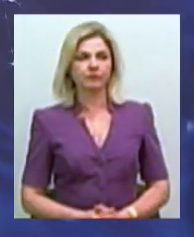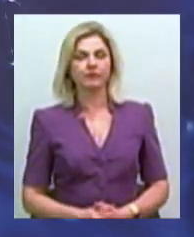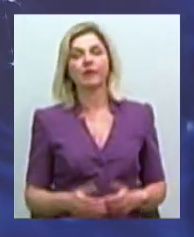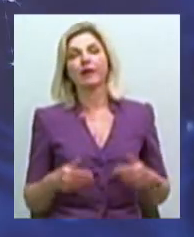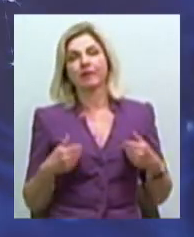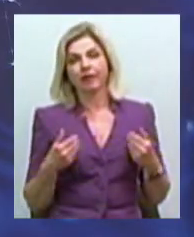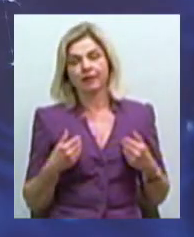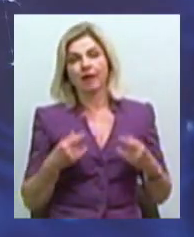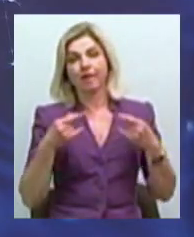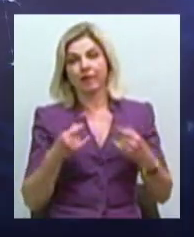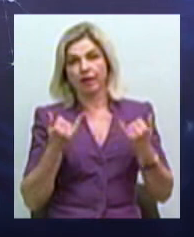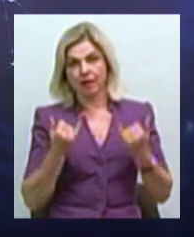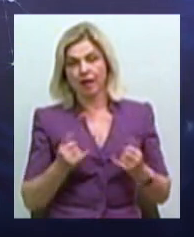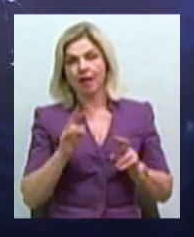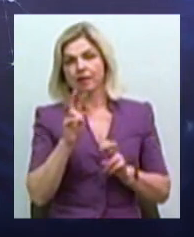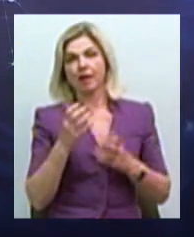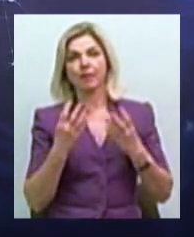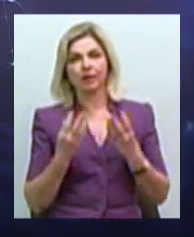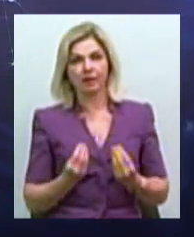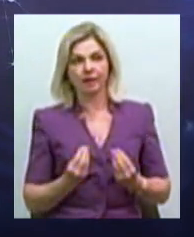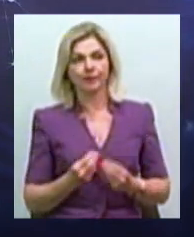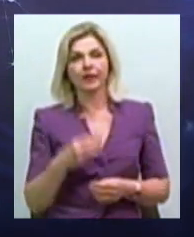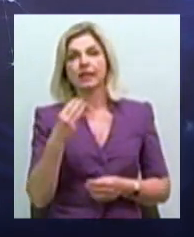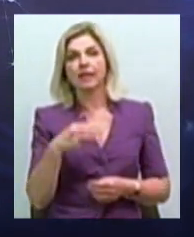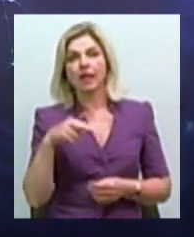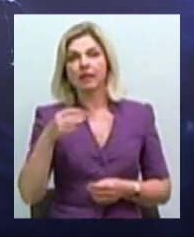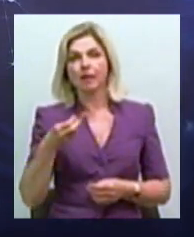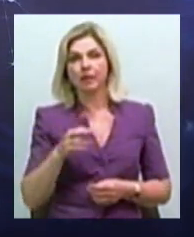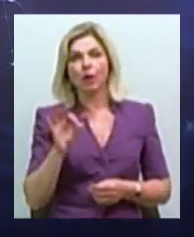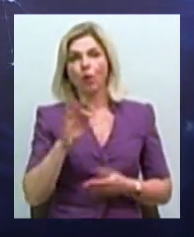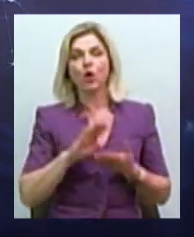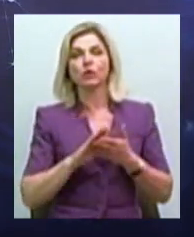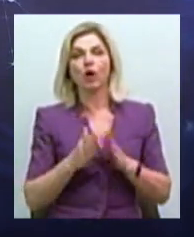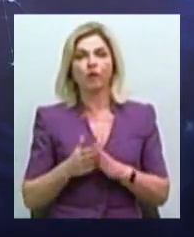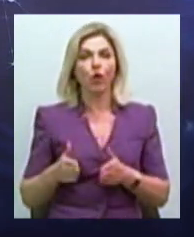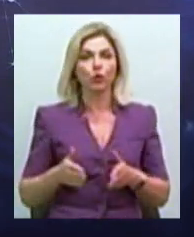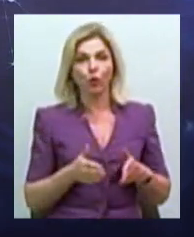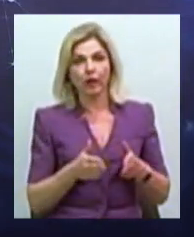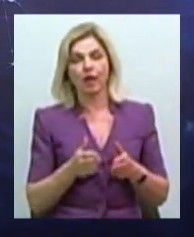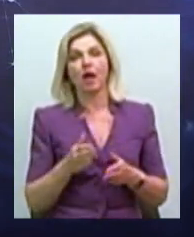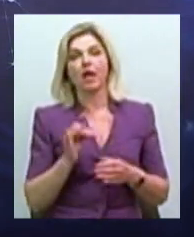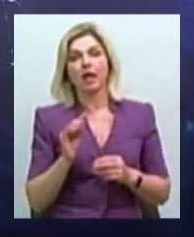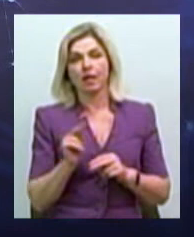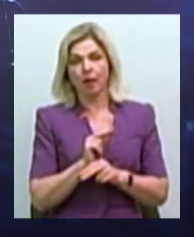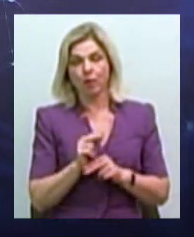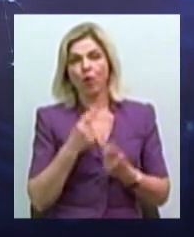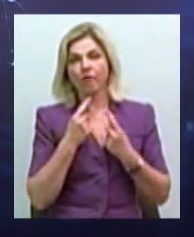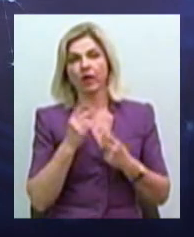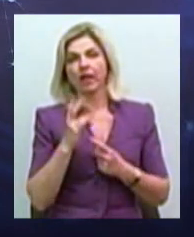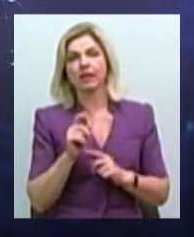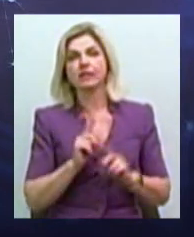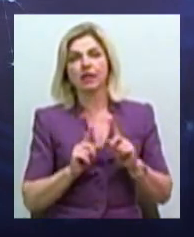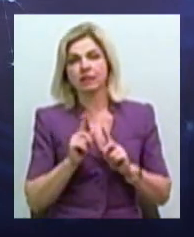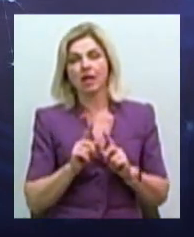Вітаю в прямому ефірі «Тема дня». 30 липня про стан автодоріг Миколаєва та їх ремонт говорили на засіданні профільної